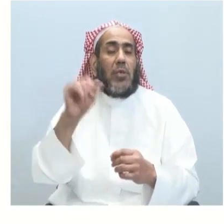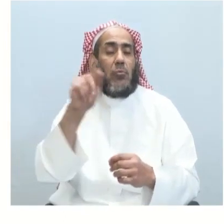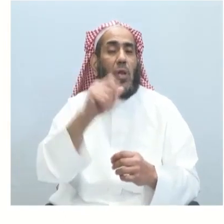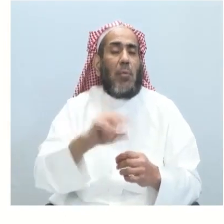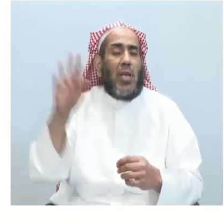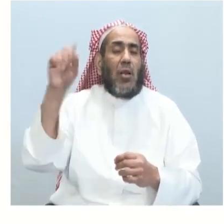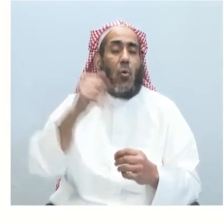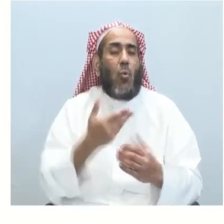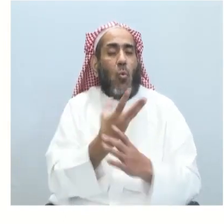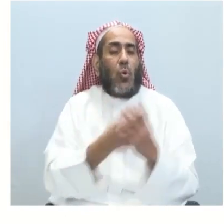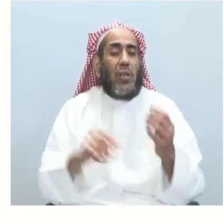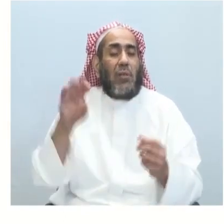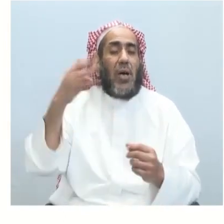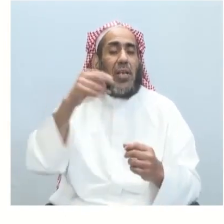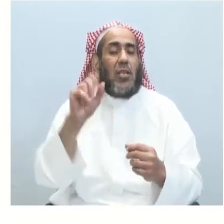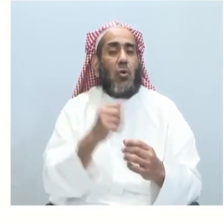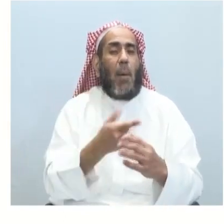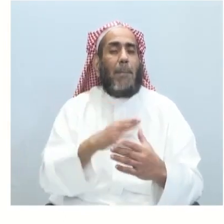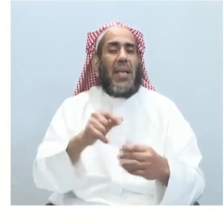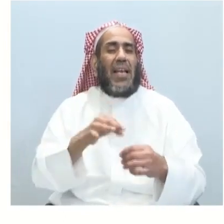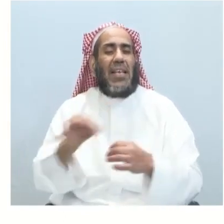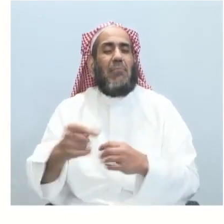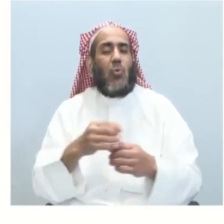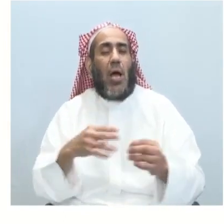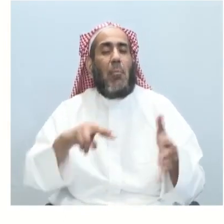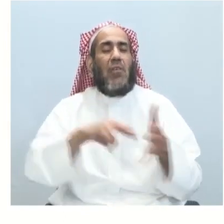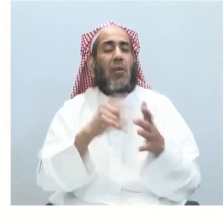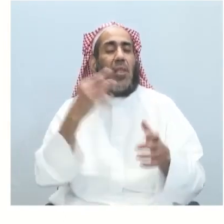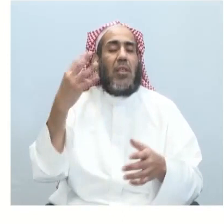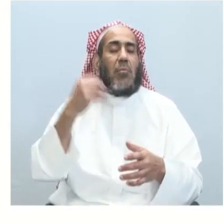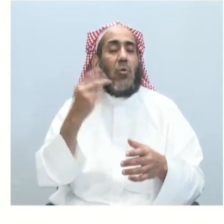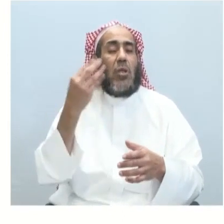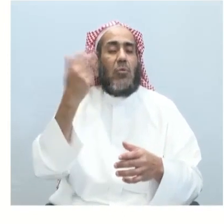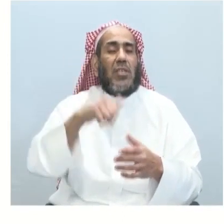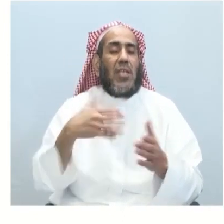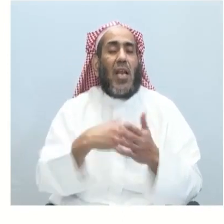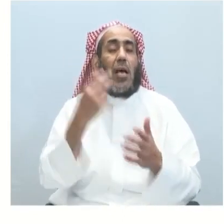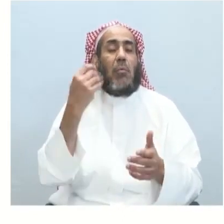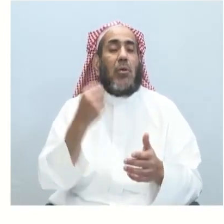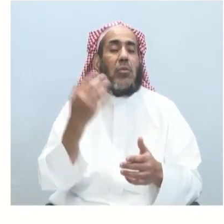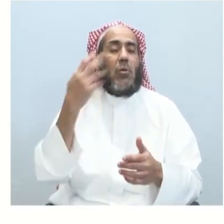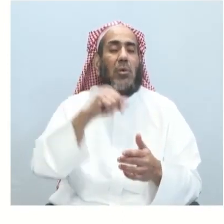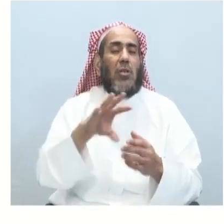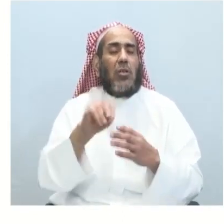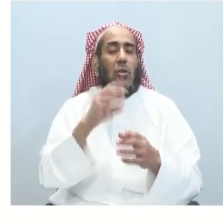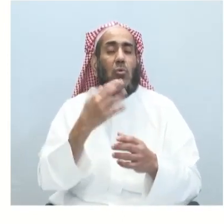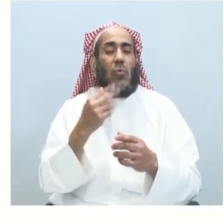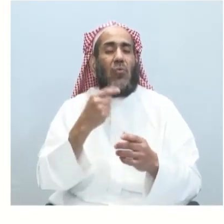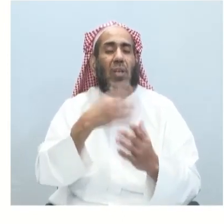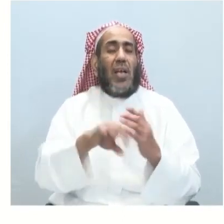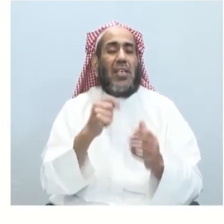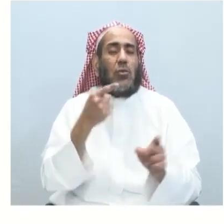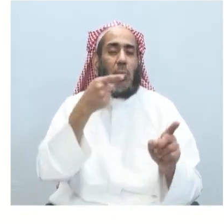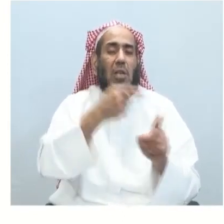التنوخي ولد في معره النعمان بين حمص وحلب من 363 الى 449 توفي للهجره ونسب